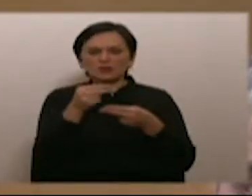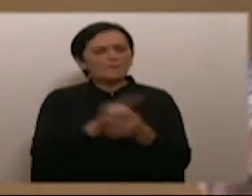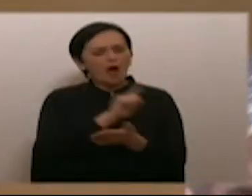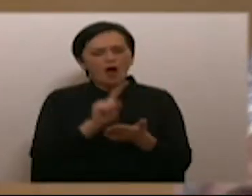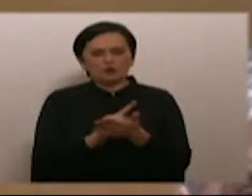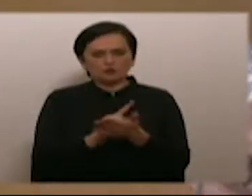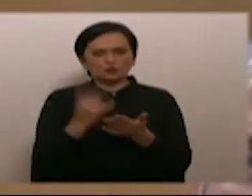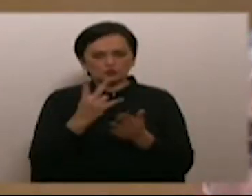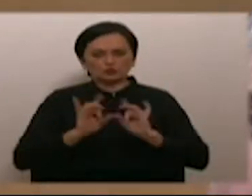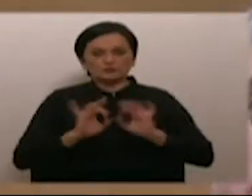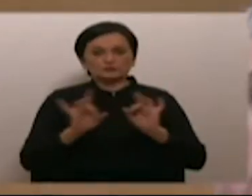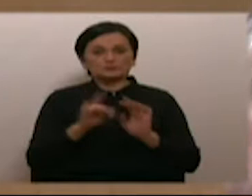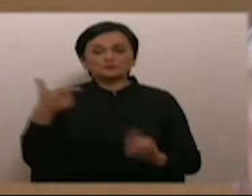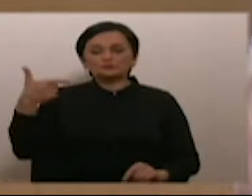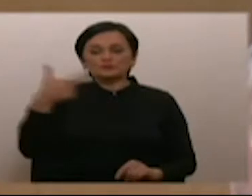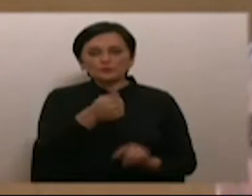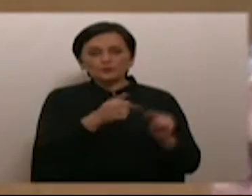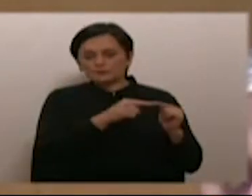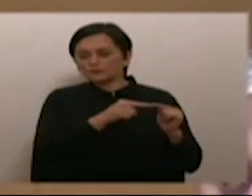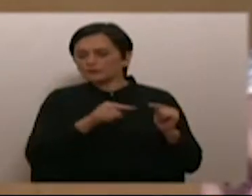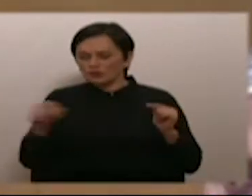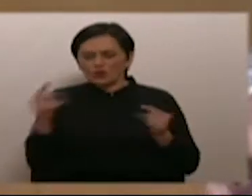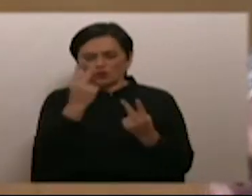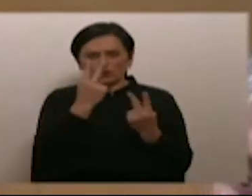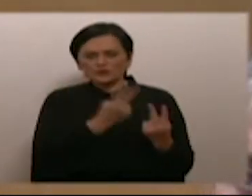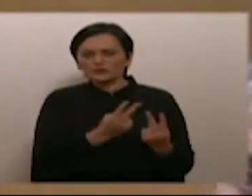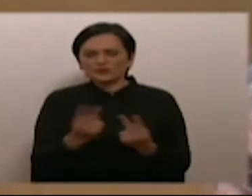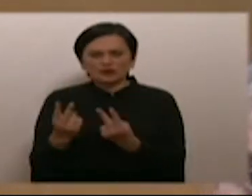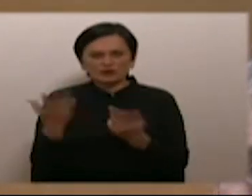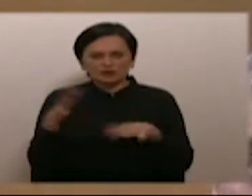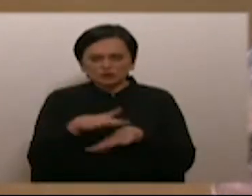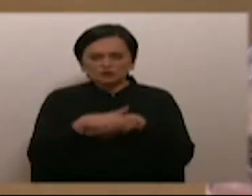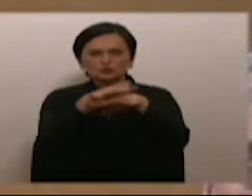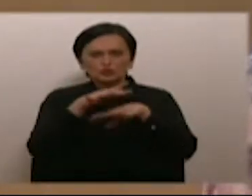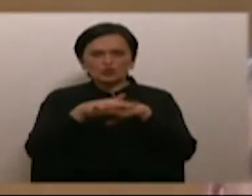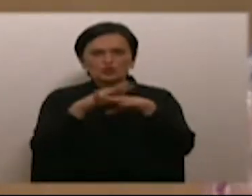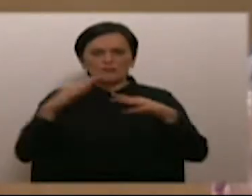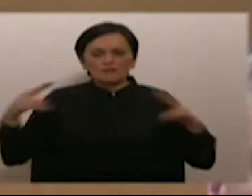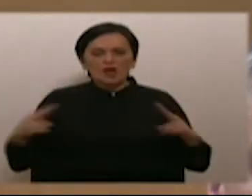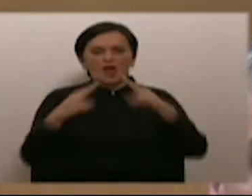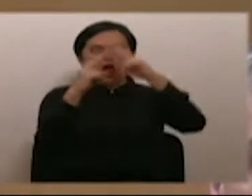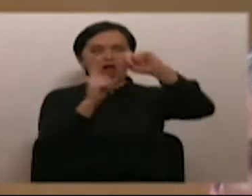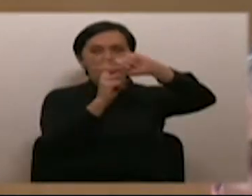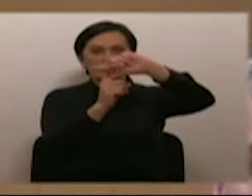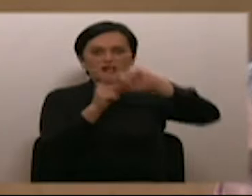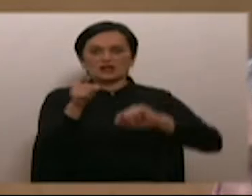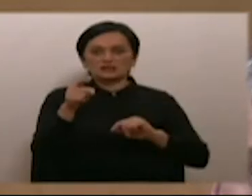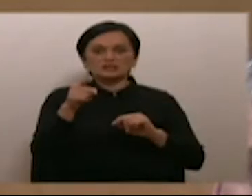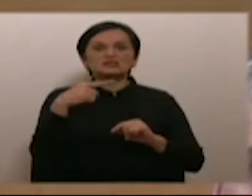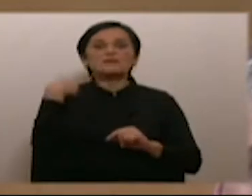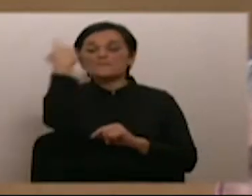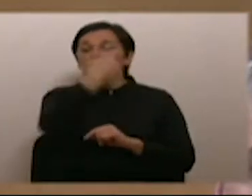გავაკეთოთ. ჩვენ ვიხილეთ გასული ორი კვირის განმავლობაში უპრეცედენტო შტურმი ეკლესიაზე და პირადად